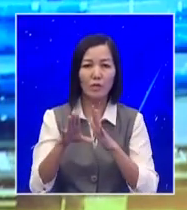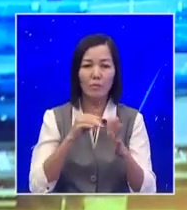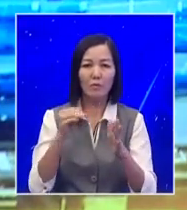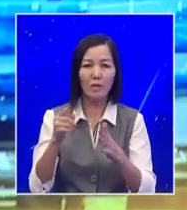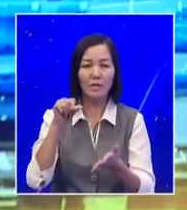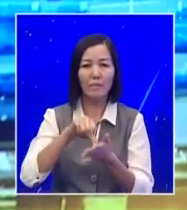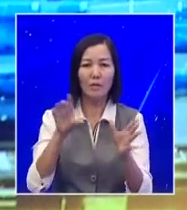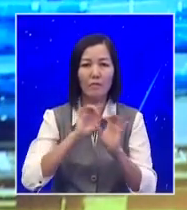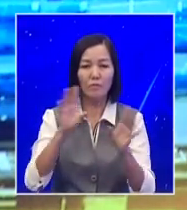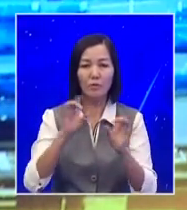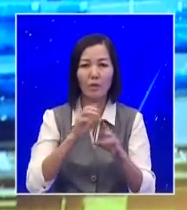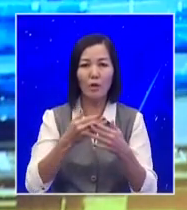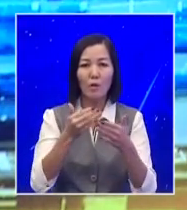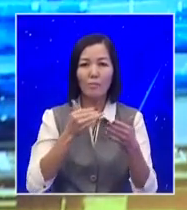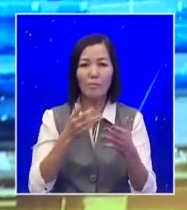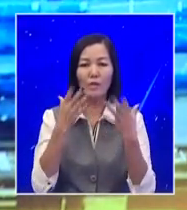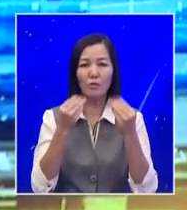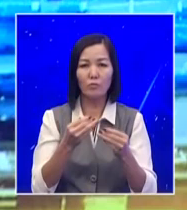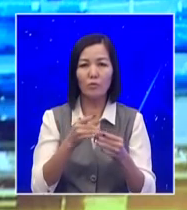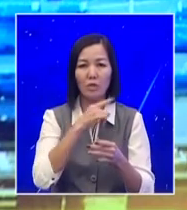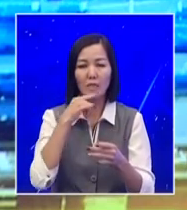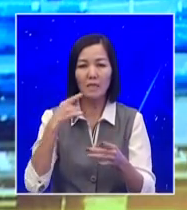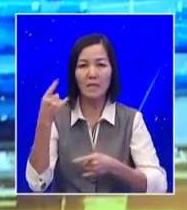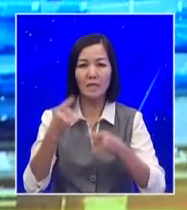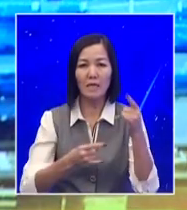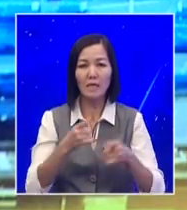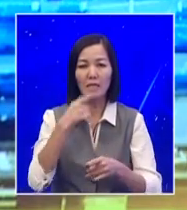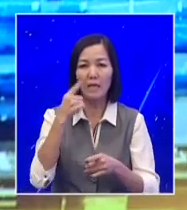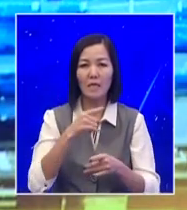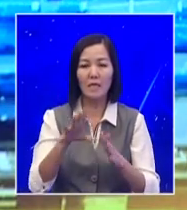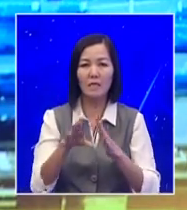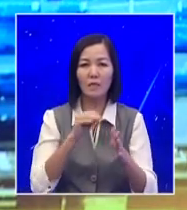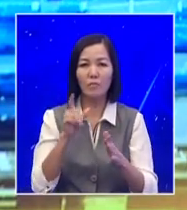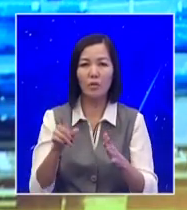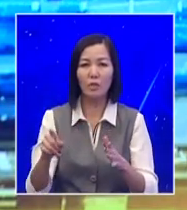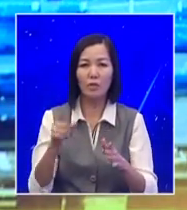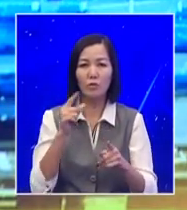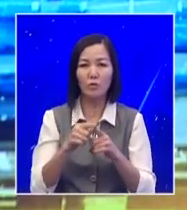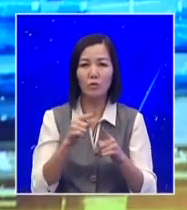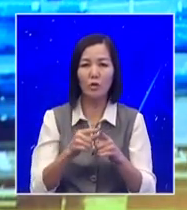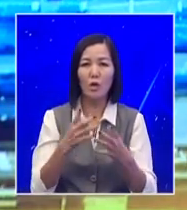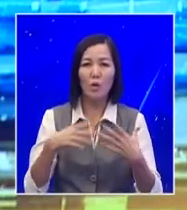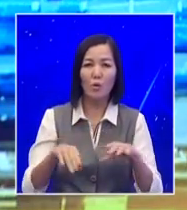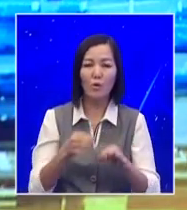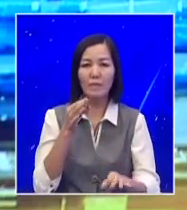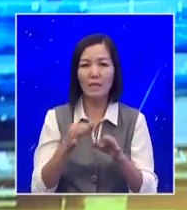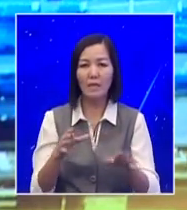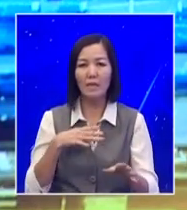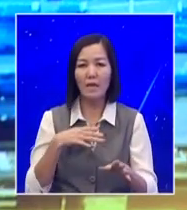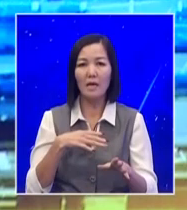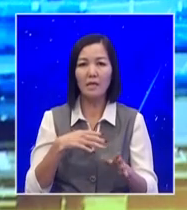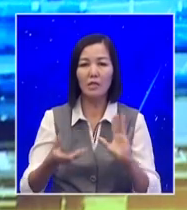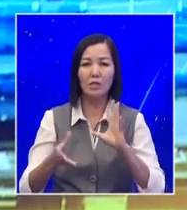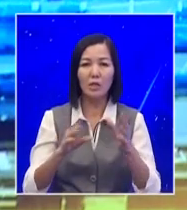депутаттар алдында пікірін білдірді. Осыдан біраз бұрын ресейлік телеарнадан айтылған депутаттың сөзі қоғамда қызу талқыланып еді. Мәжілістің